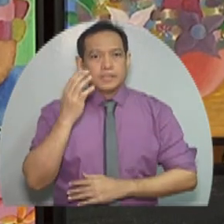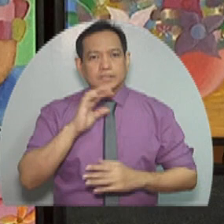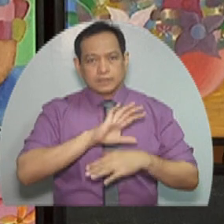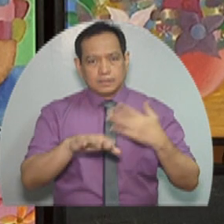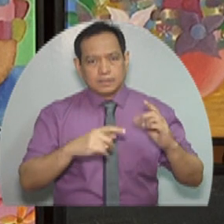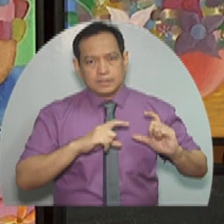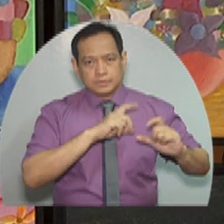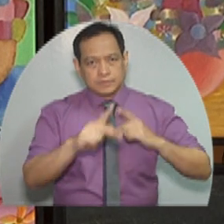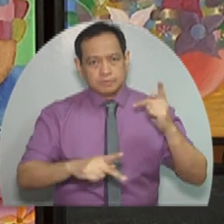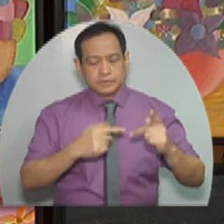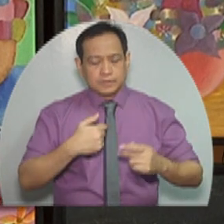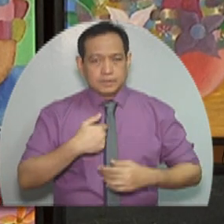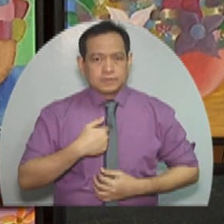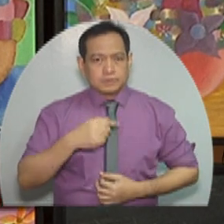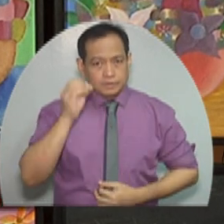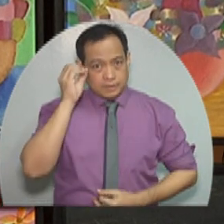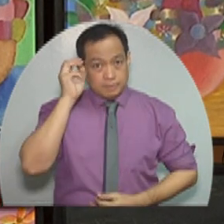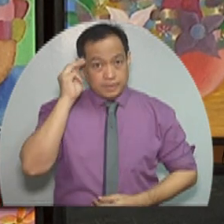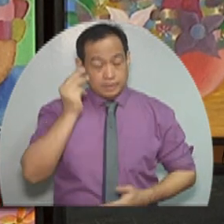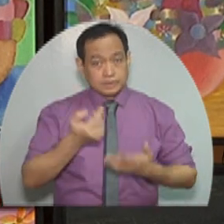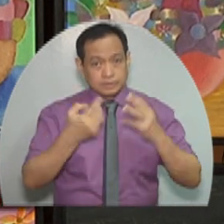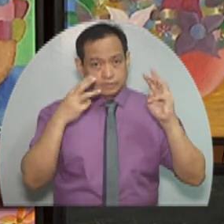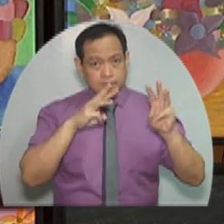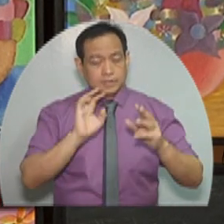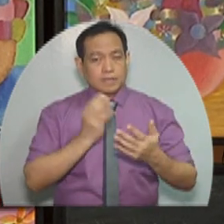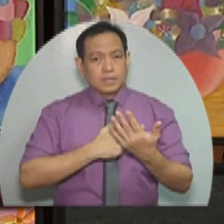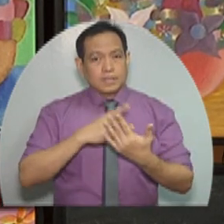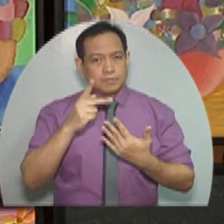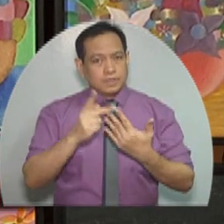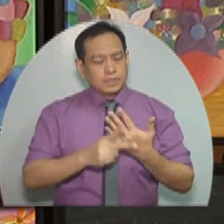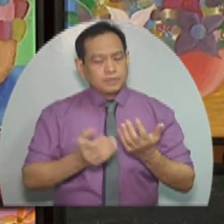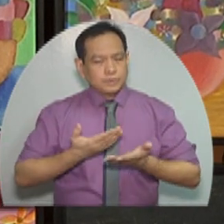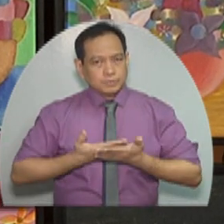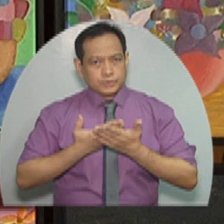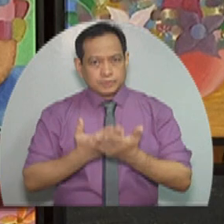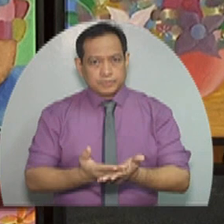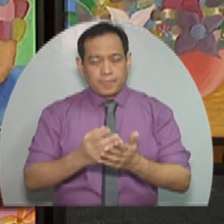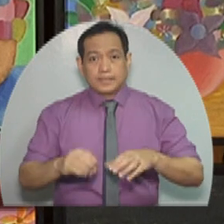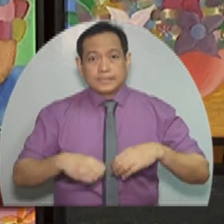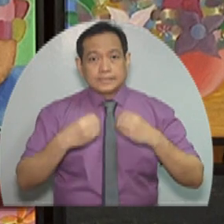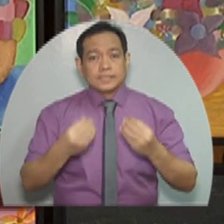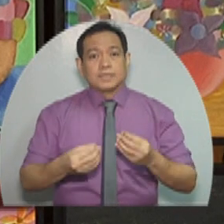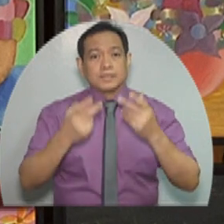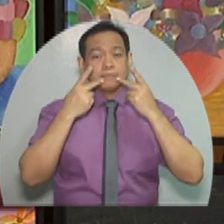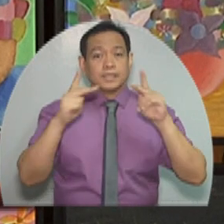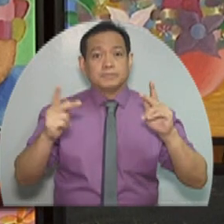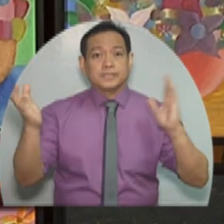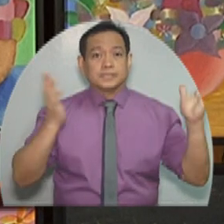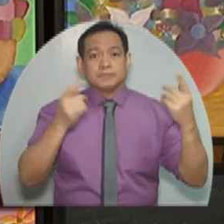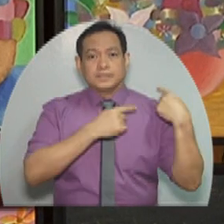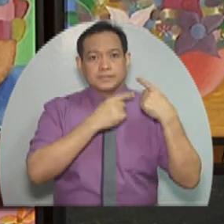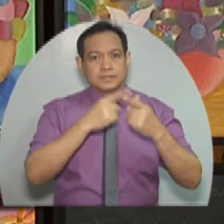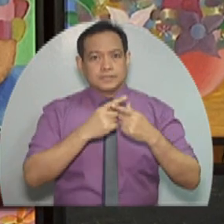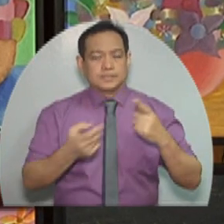inyong mga kapuso, ito po si Orly Mercado. Muli kayong tumutok sa ating programa na subok na sa paghatid ng public